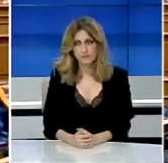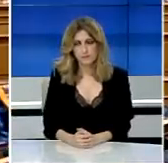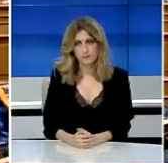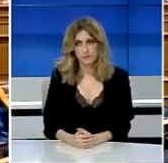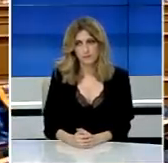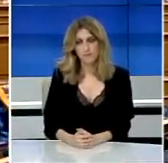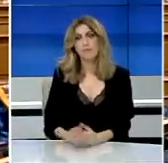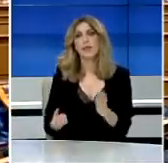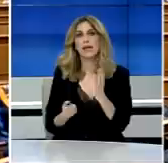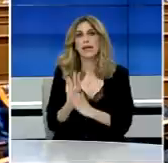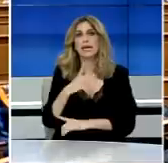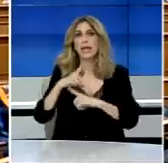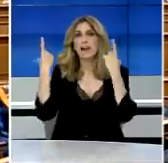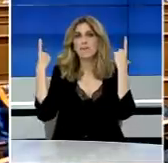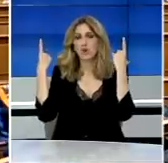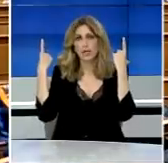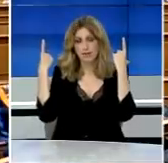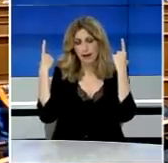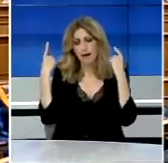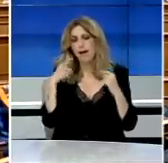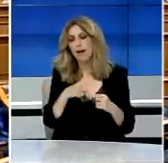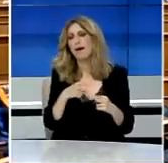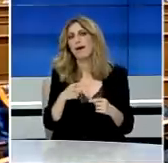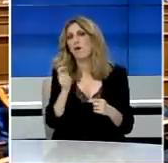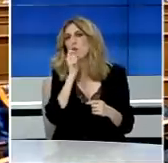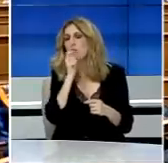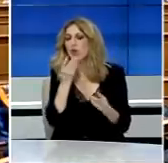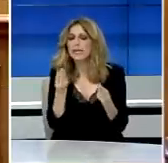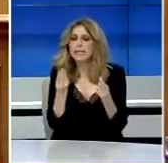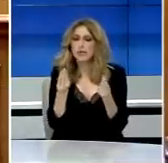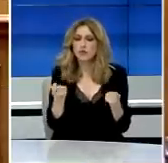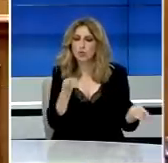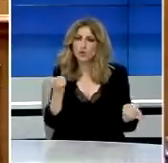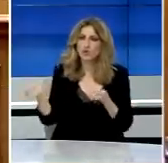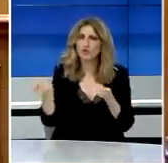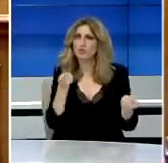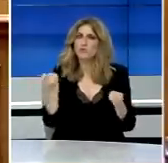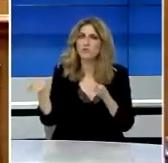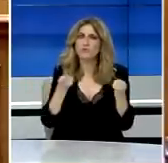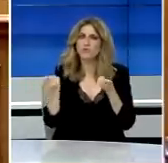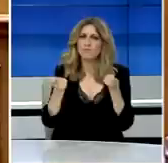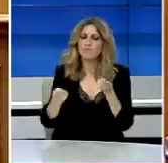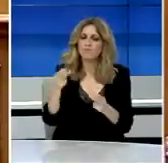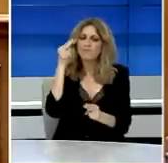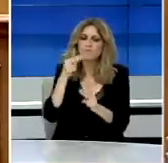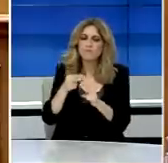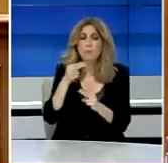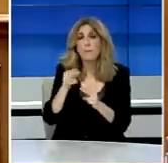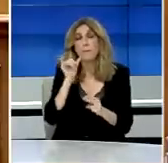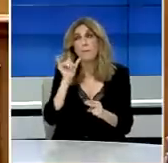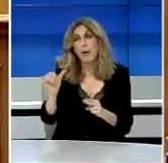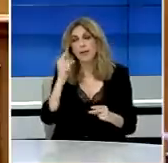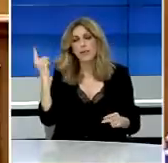πολιτικής της Νέας Δημοκρατίας. Δεν είναι τωρινό αυτό με τον κύριο Μητσοτάκη. Υπάρχει πάντα μια θολή υπόσχεση